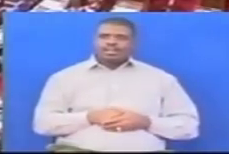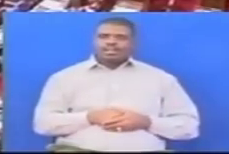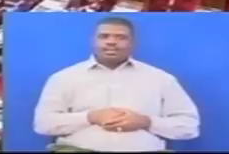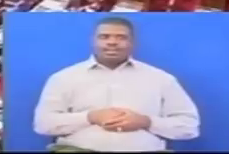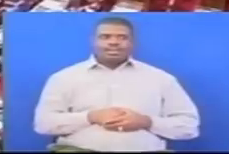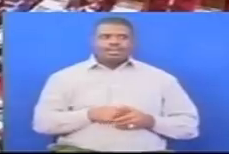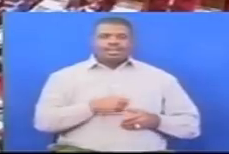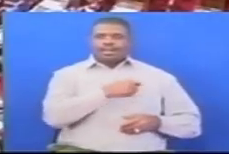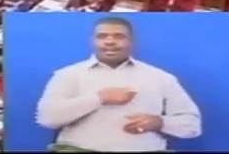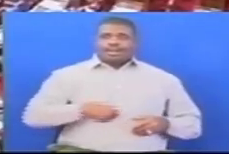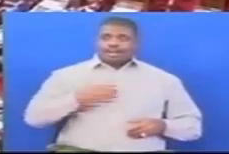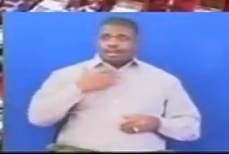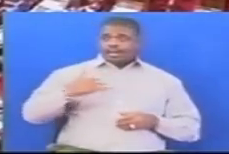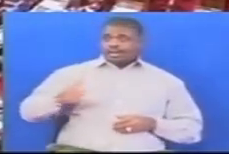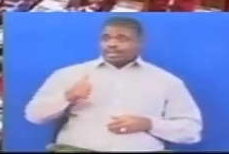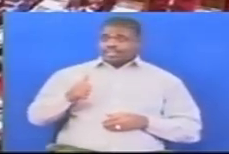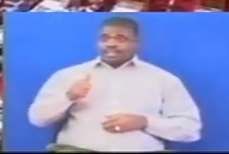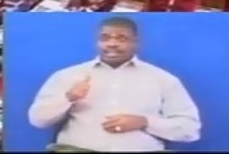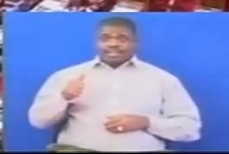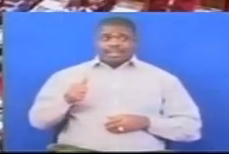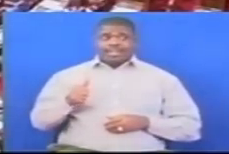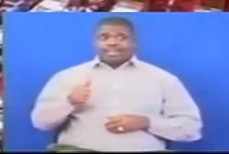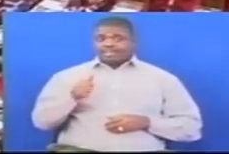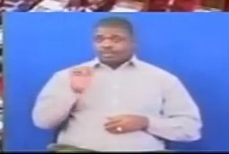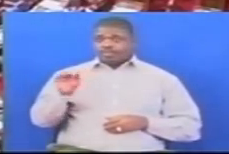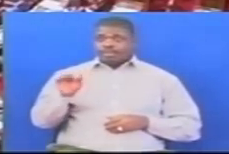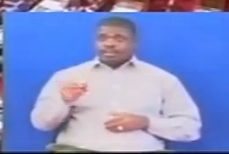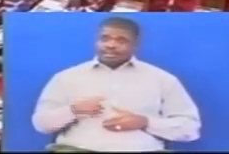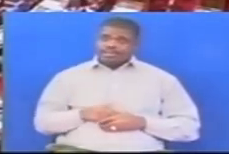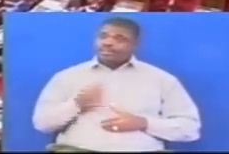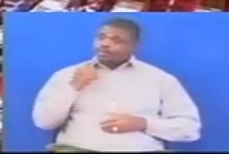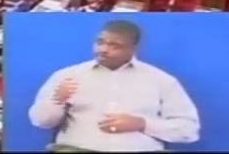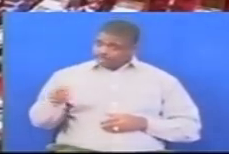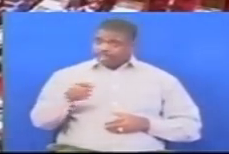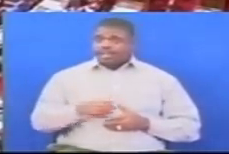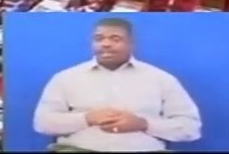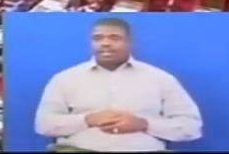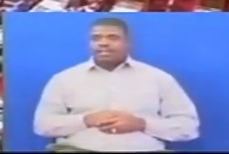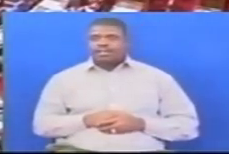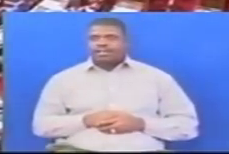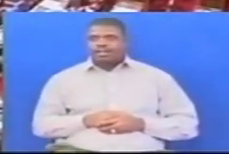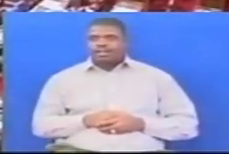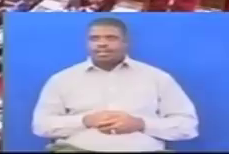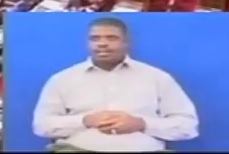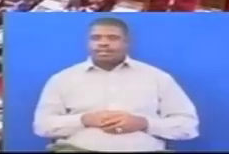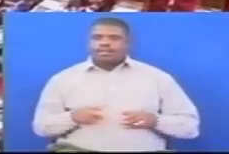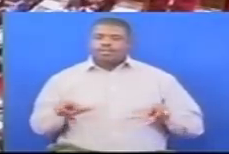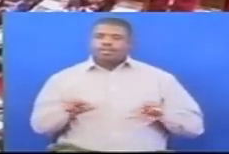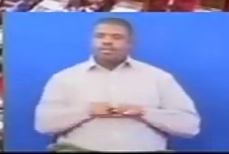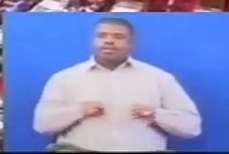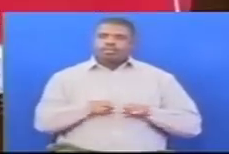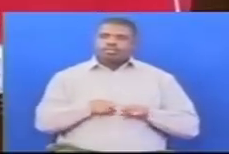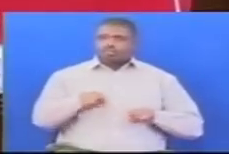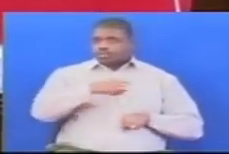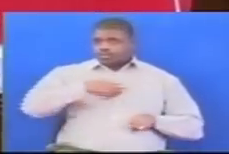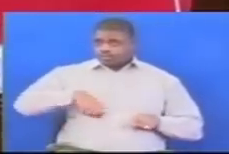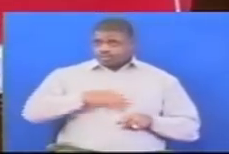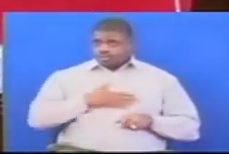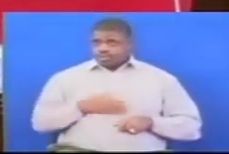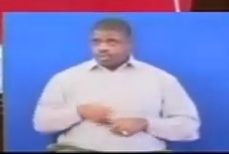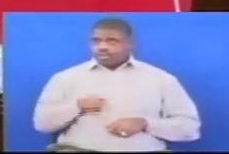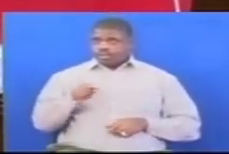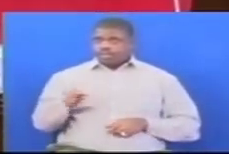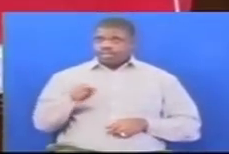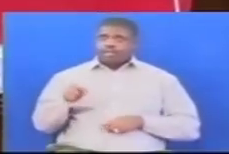tutamtaja. Sana sikia rais. Tutamtaja. Kwa hiyo ndugu zangu hii miradi